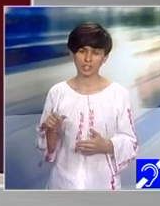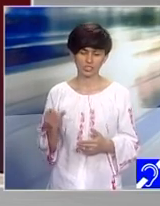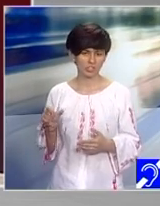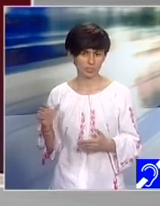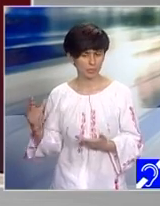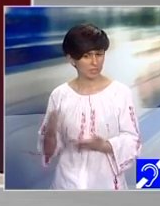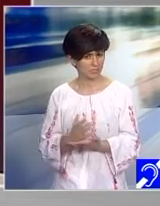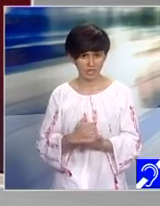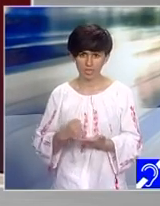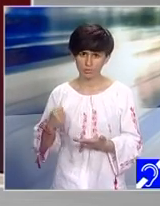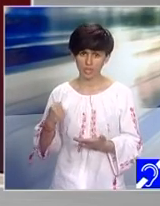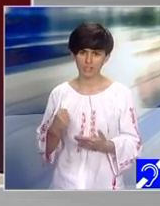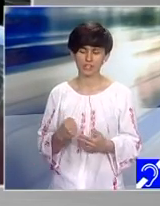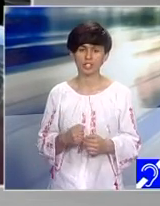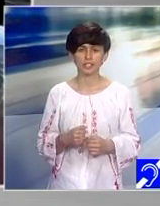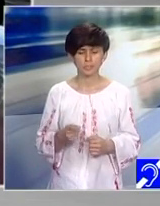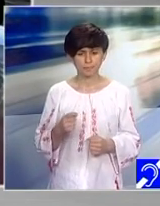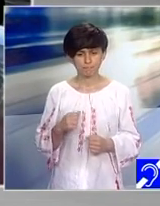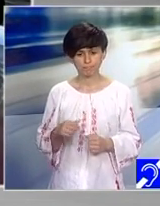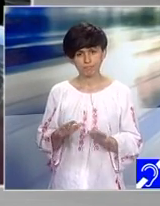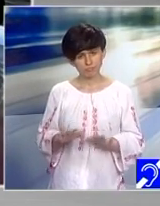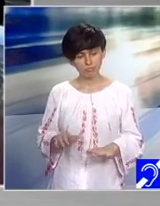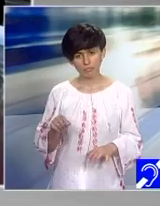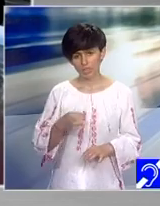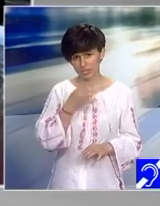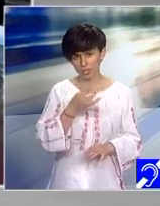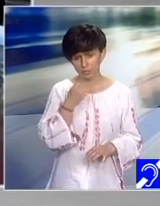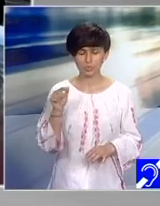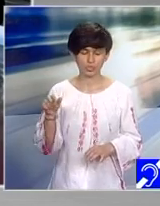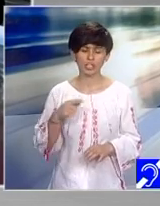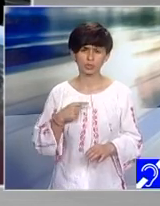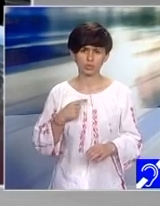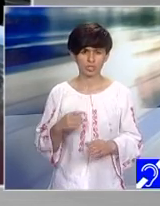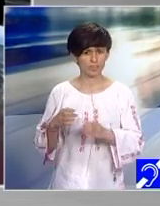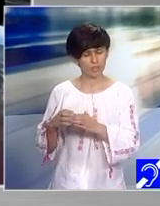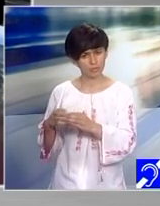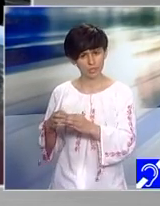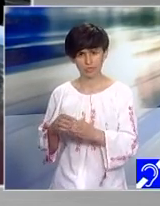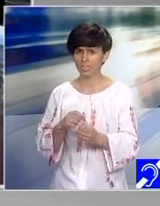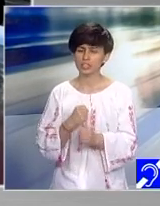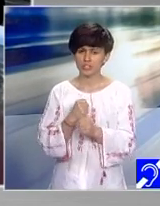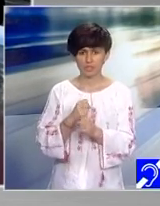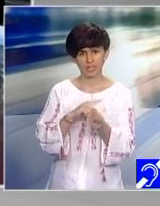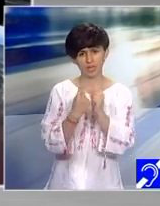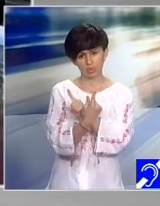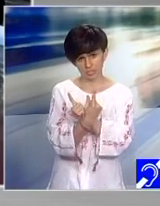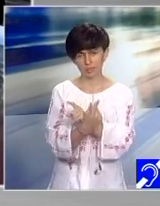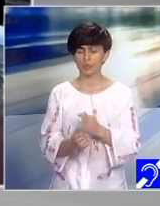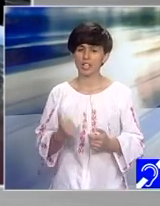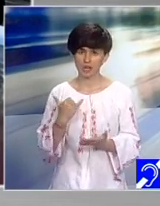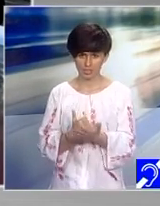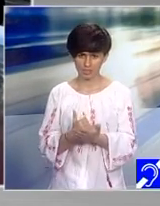sugestii să prindă contur și așa cum spuneai și tu să fie un tot și să fie o schimbare în adevăratul sens și în